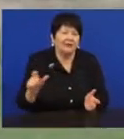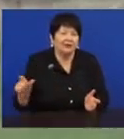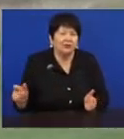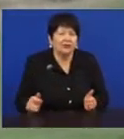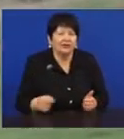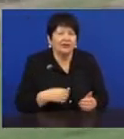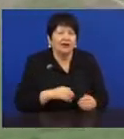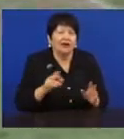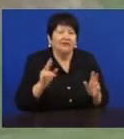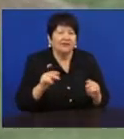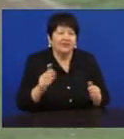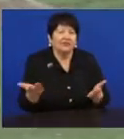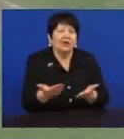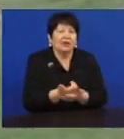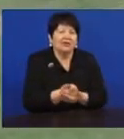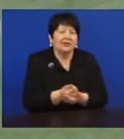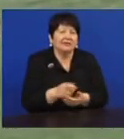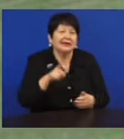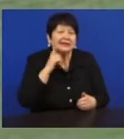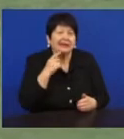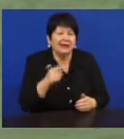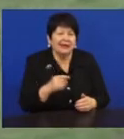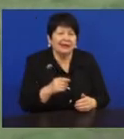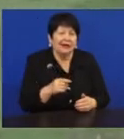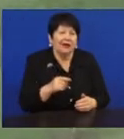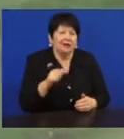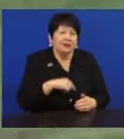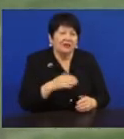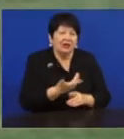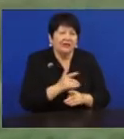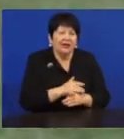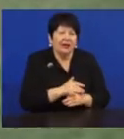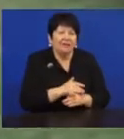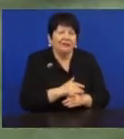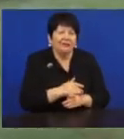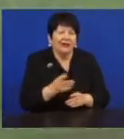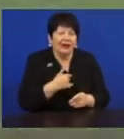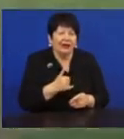Și din fericire s-au găsit tineri curajoși